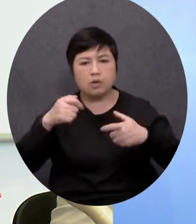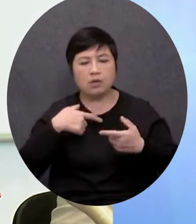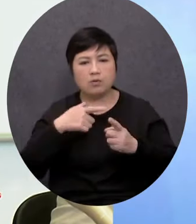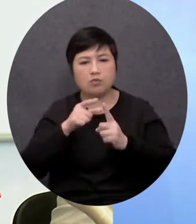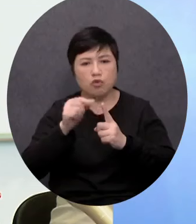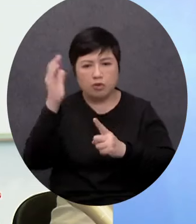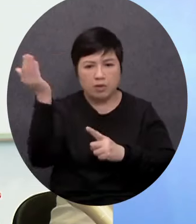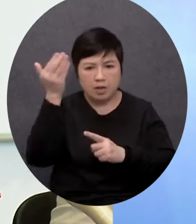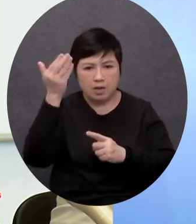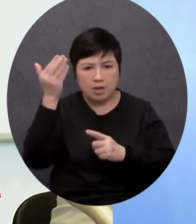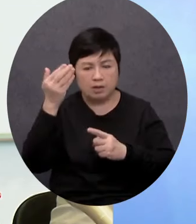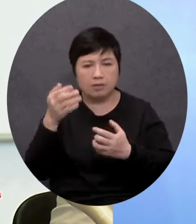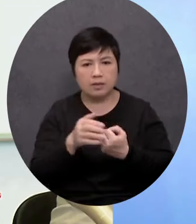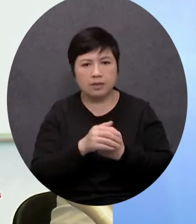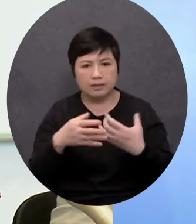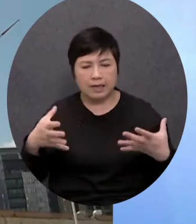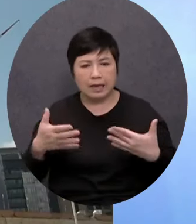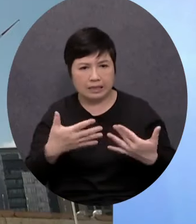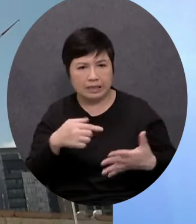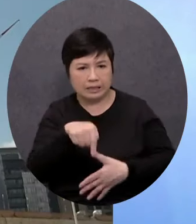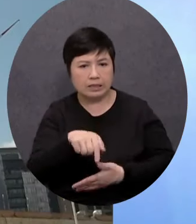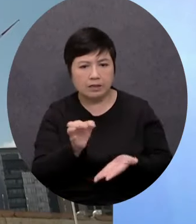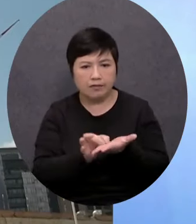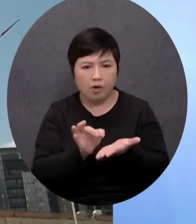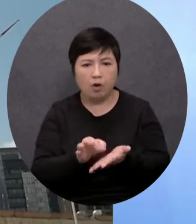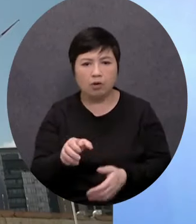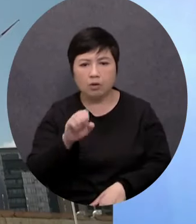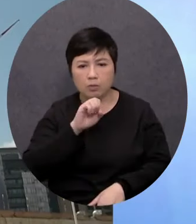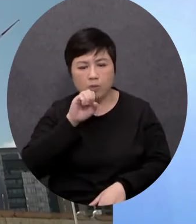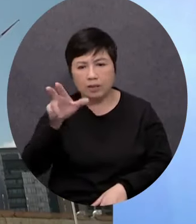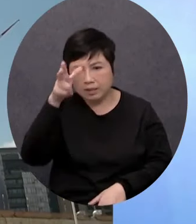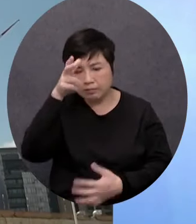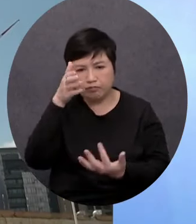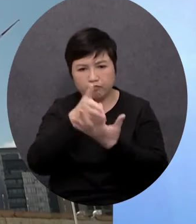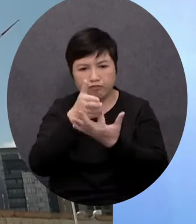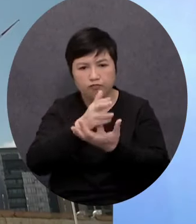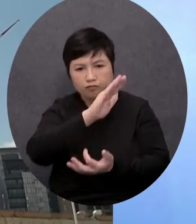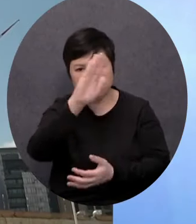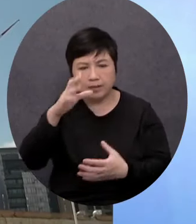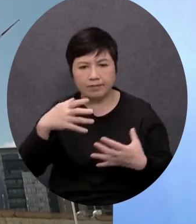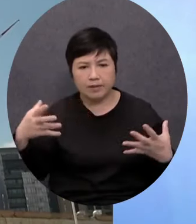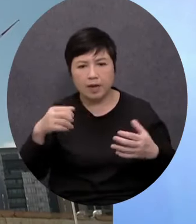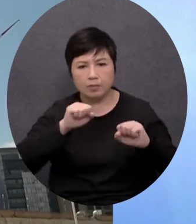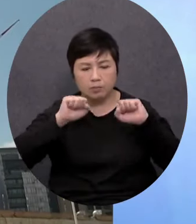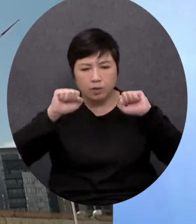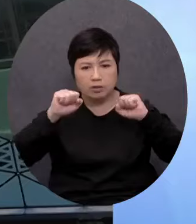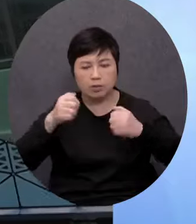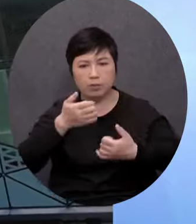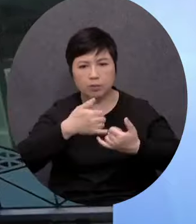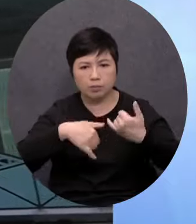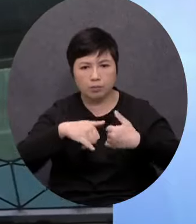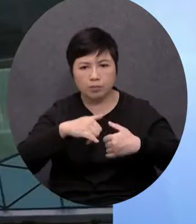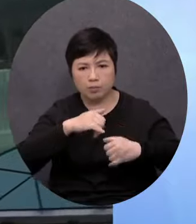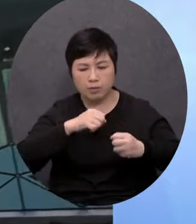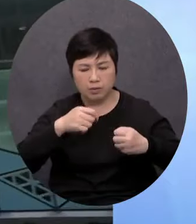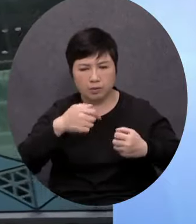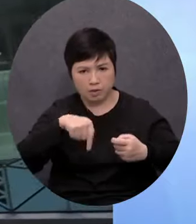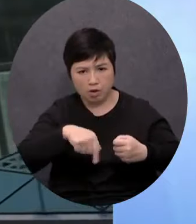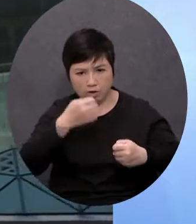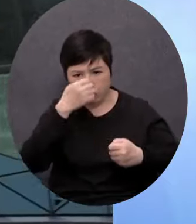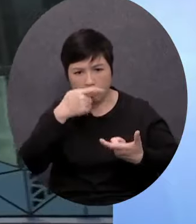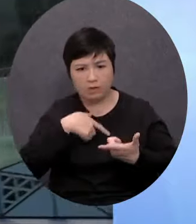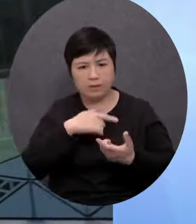個咁嘅盛事嘅地方。 他说，政府争取不同的大型体育活动落户香港，加上启德体育